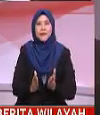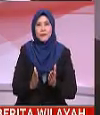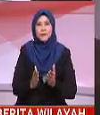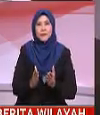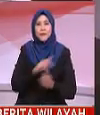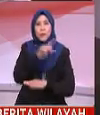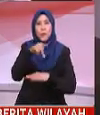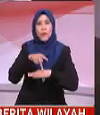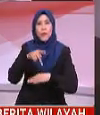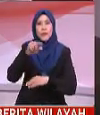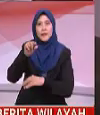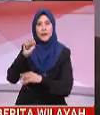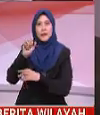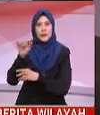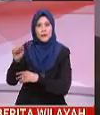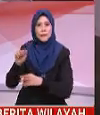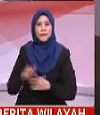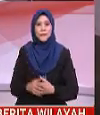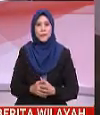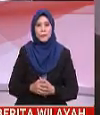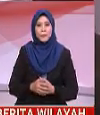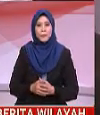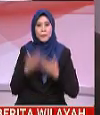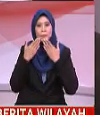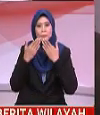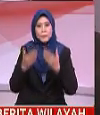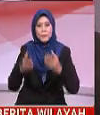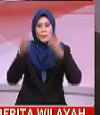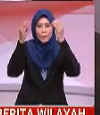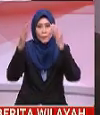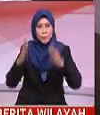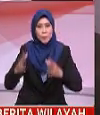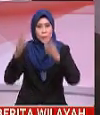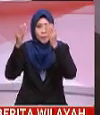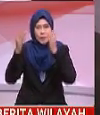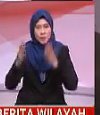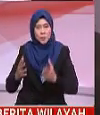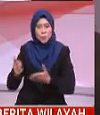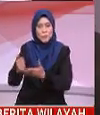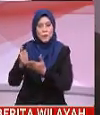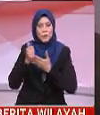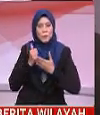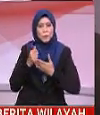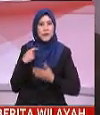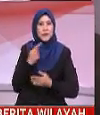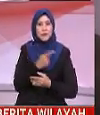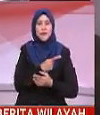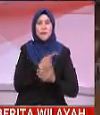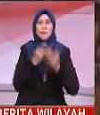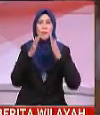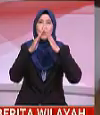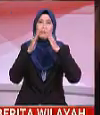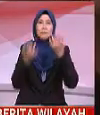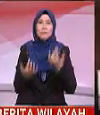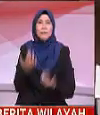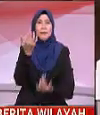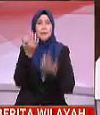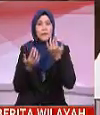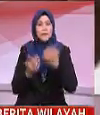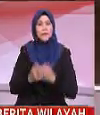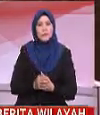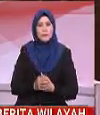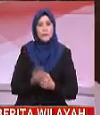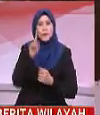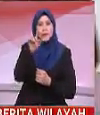Gaya. Terima kasih cikgu-cikgu yang telah membantu kami mangsa kebakaran. hampir